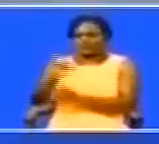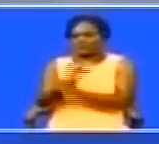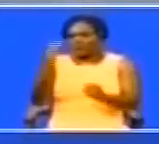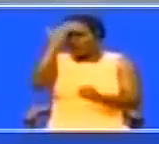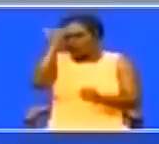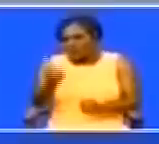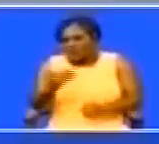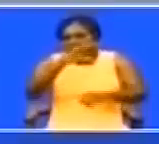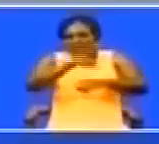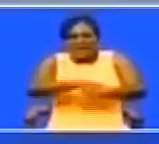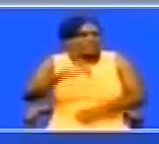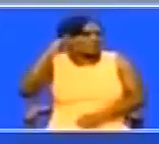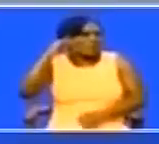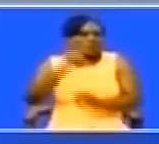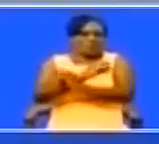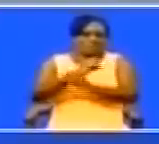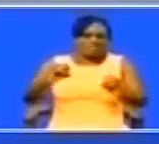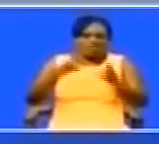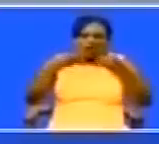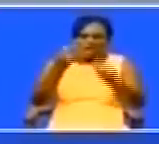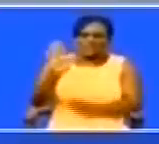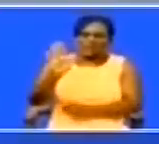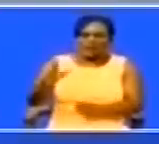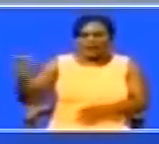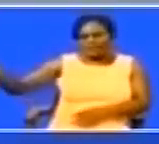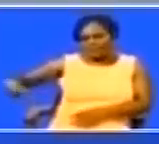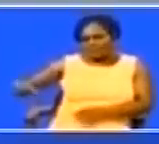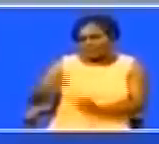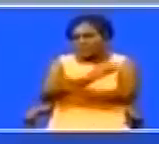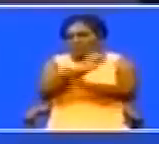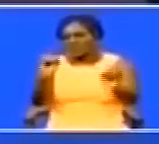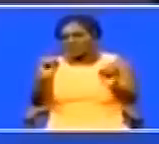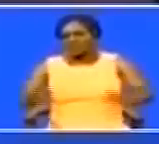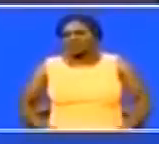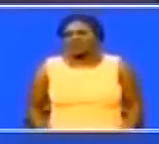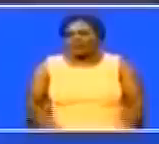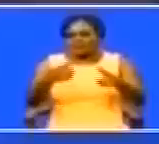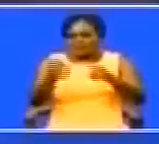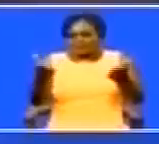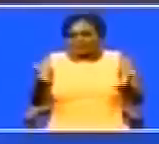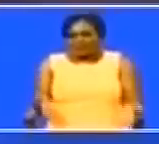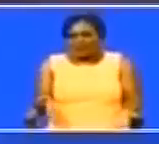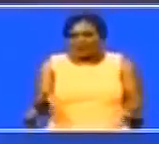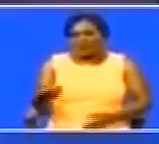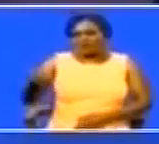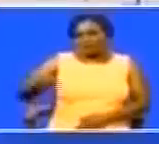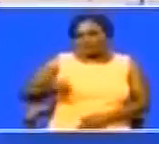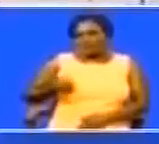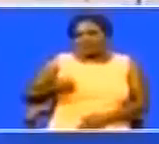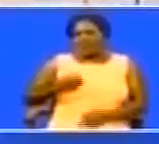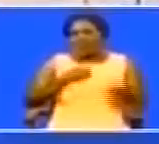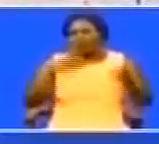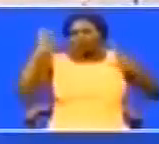kwani hakuzipokea simu zetu wala kujibu jumbe zetu za simu. Ila kwa sasa Gaki ni mwingi wa